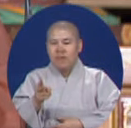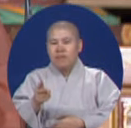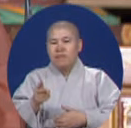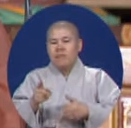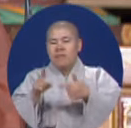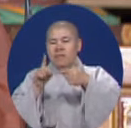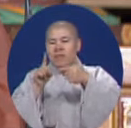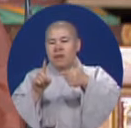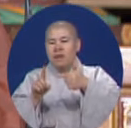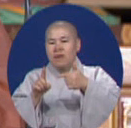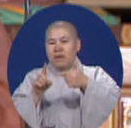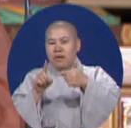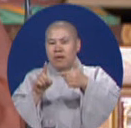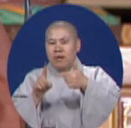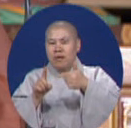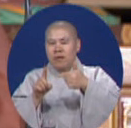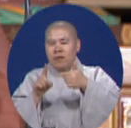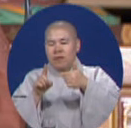즉여여로다